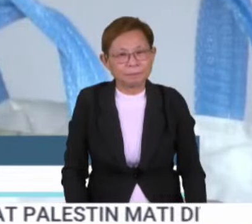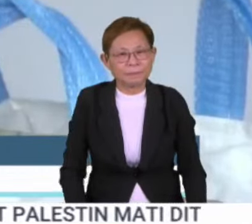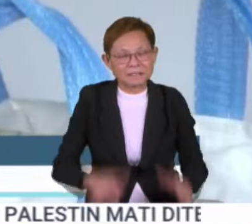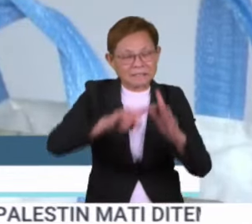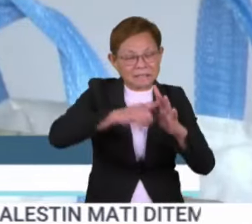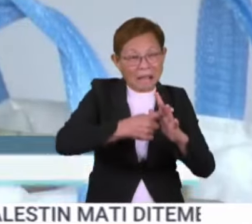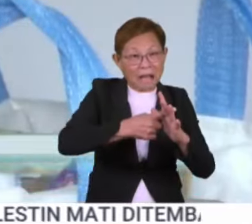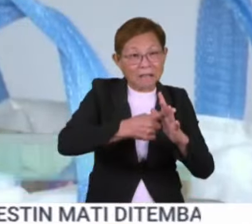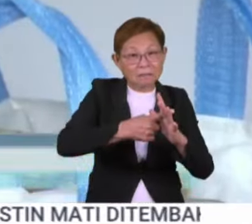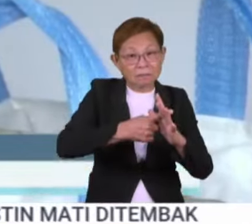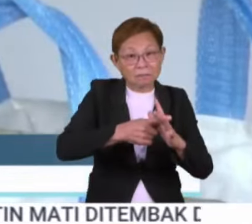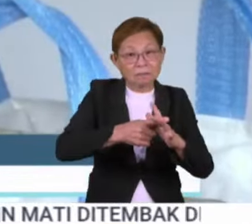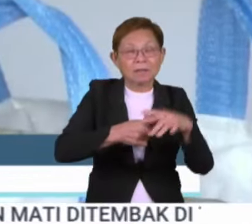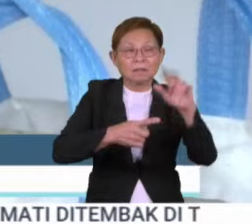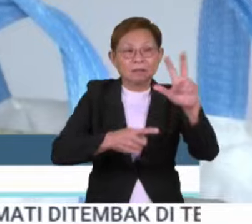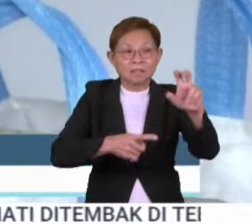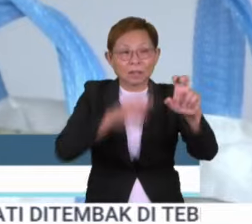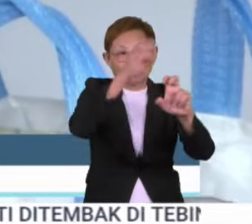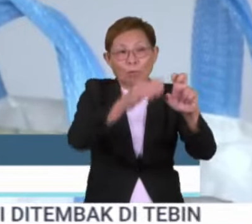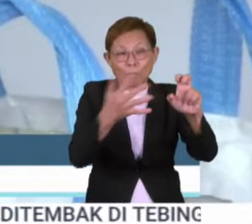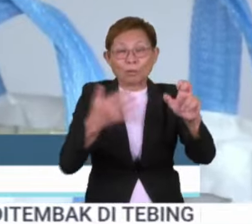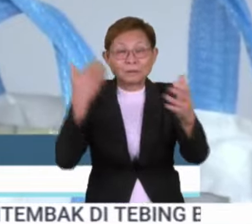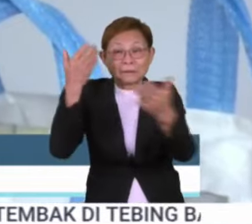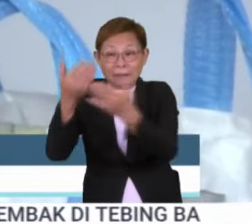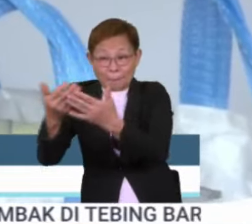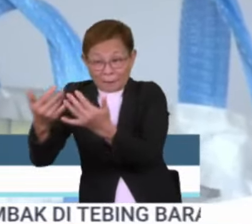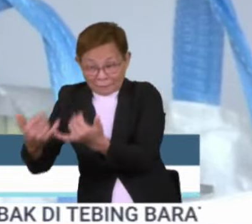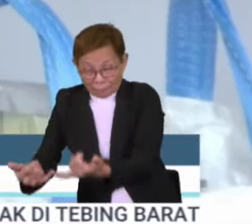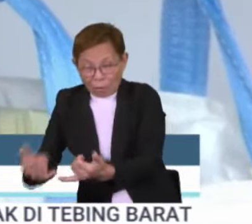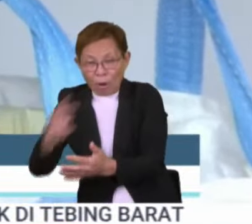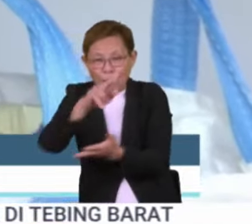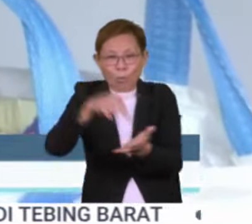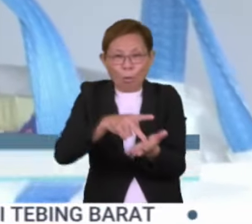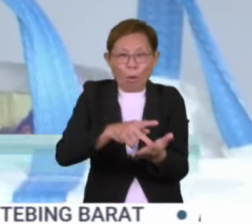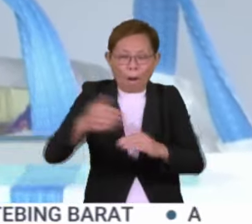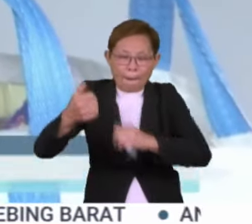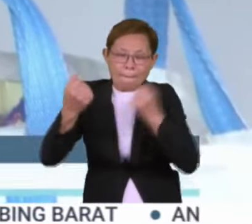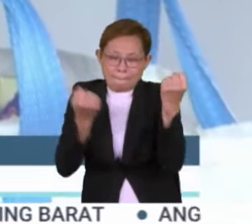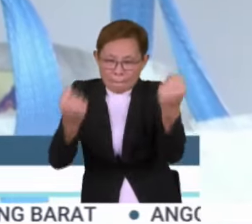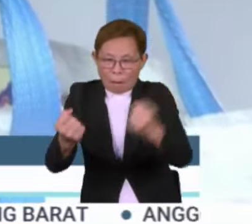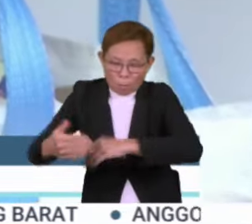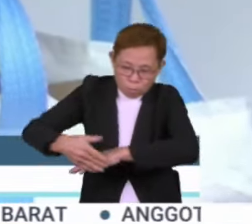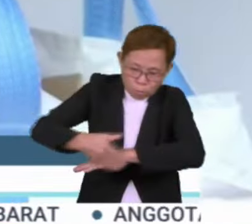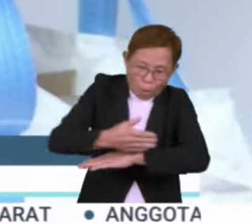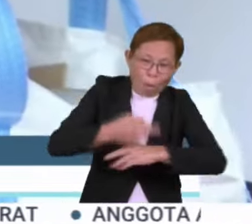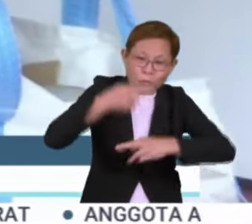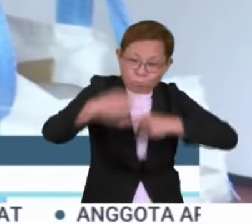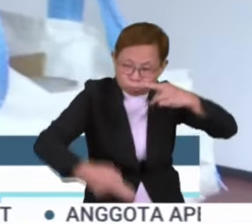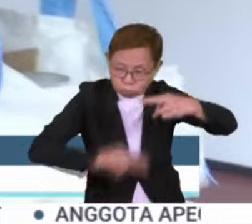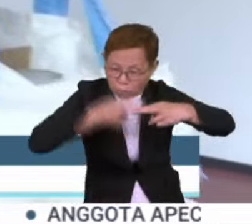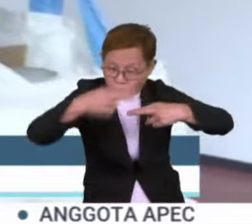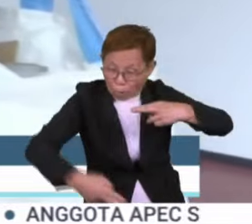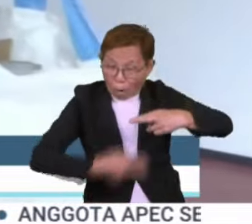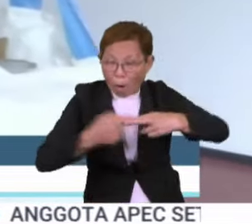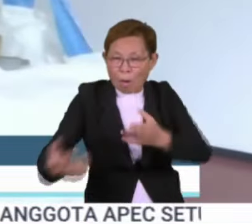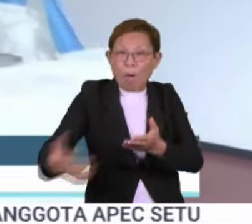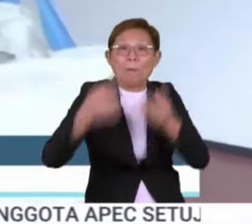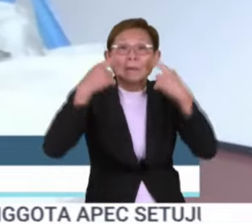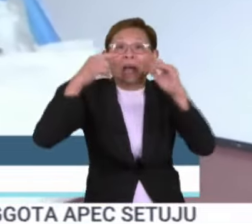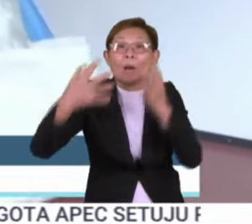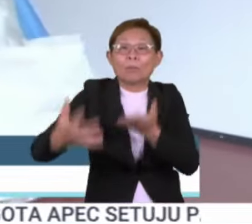Sejak ia mula beroperasi pada 30 Mei lalu sehingga ke hari ini, Pusat Pandu Lalu Kitar Recycle berjaya mencatat kutipan